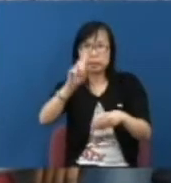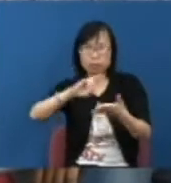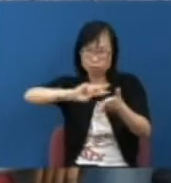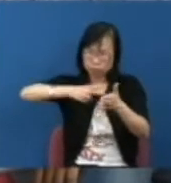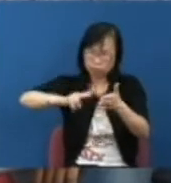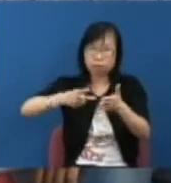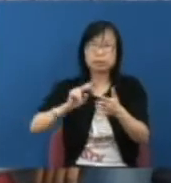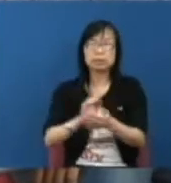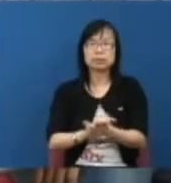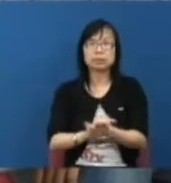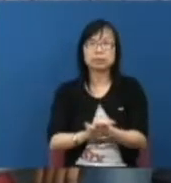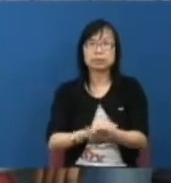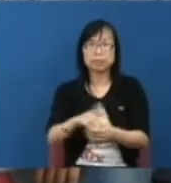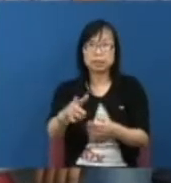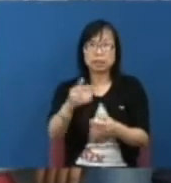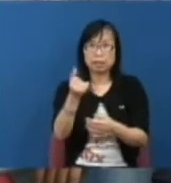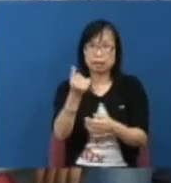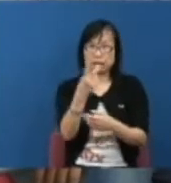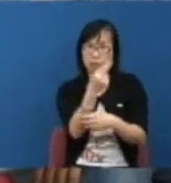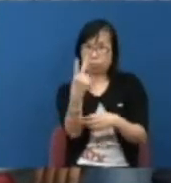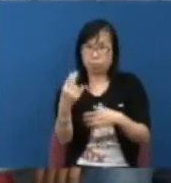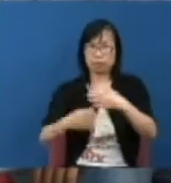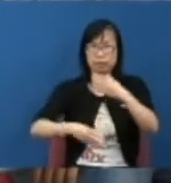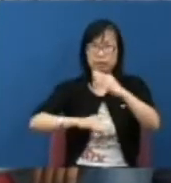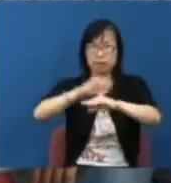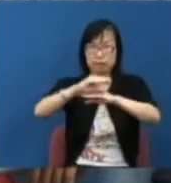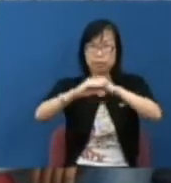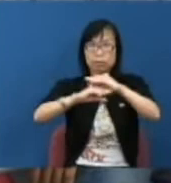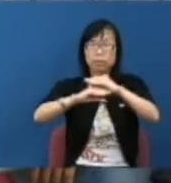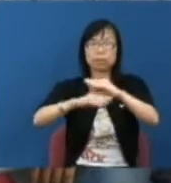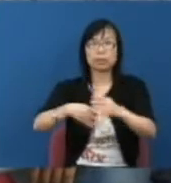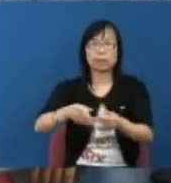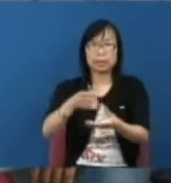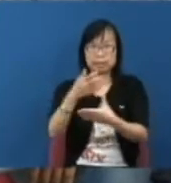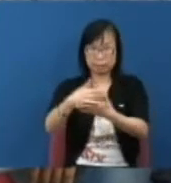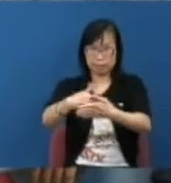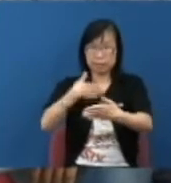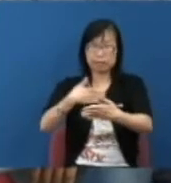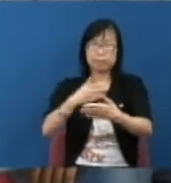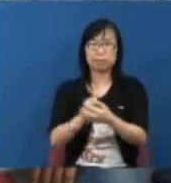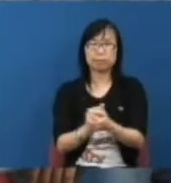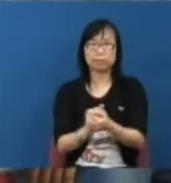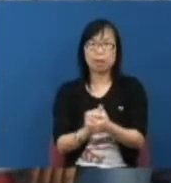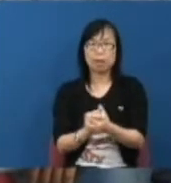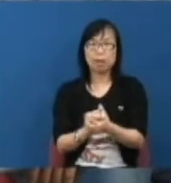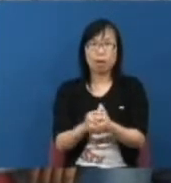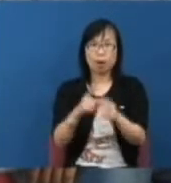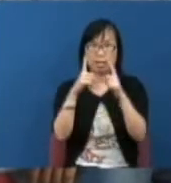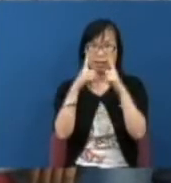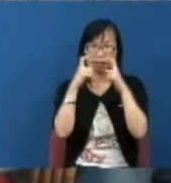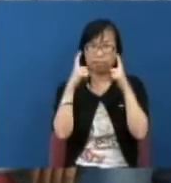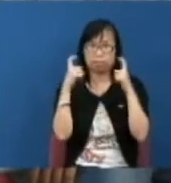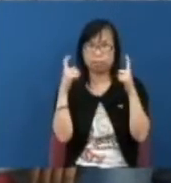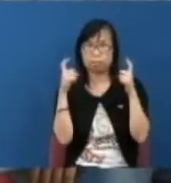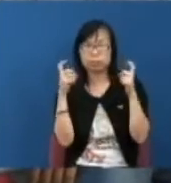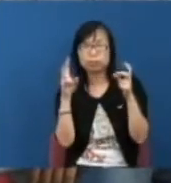而家嚟緊啲綠色建築嘅。係咁亦都早前相信係我哋城中嘅熱話係咪